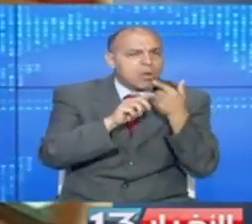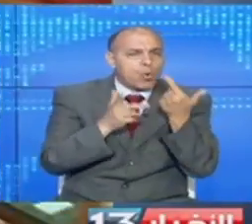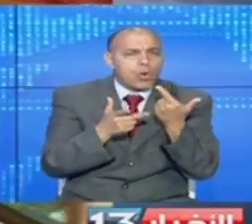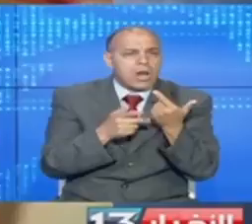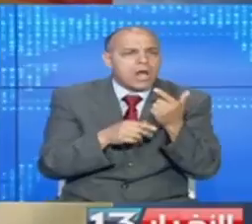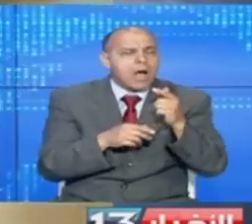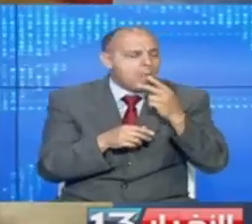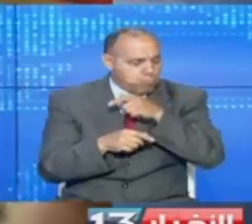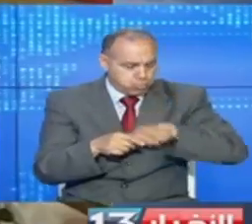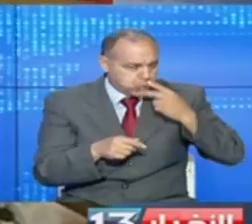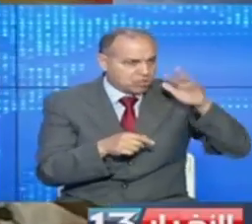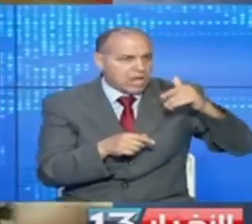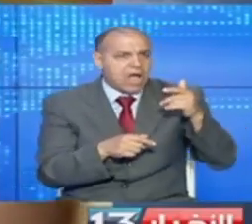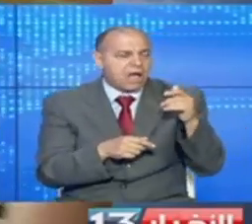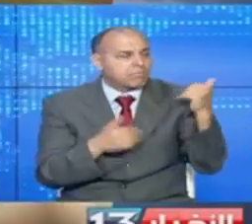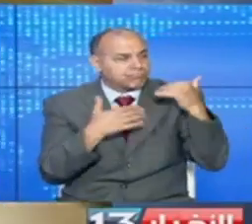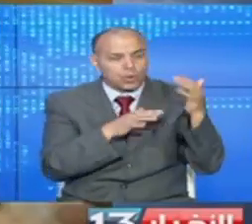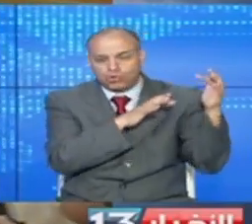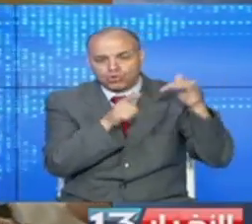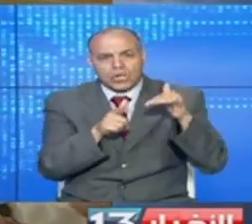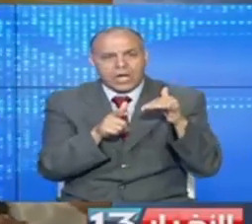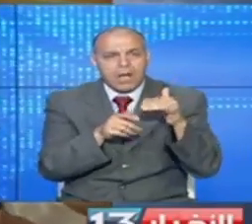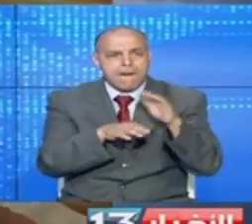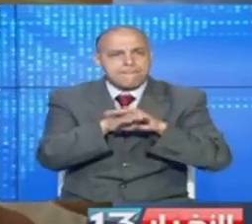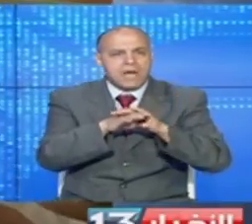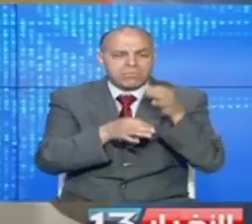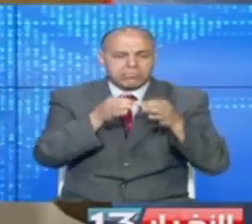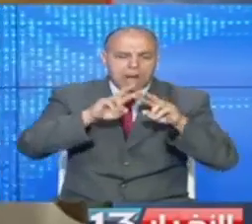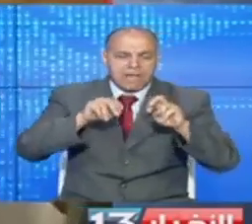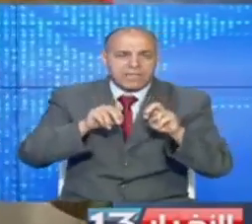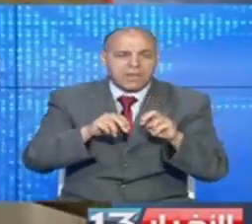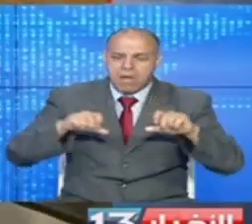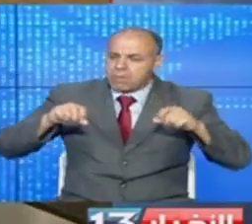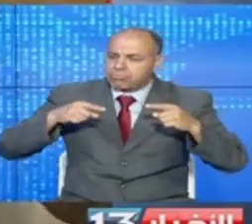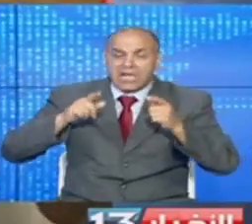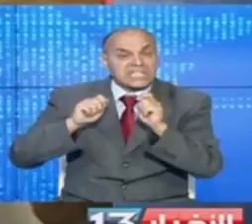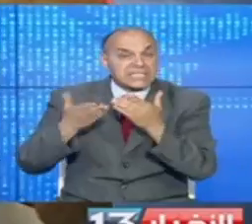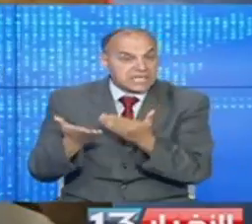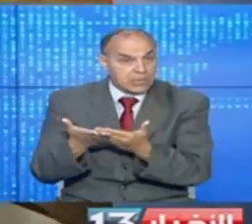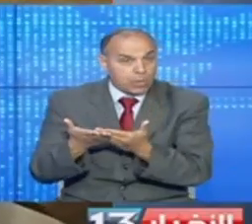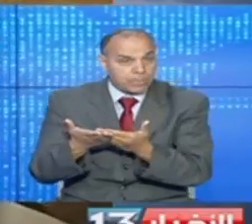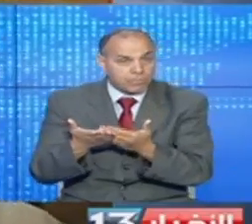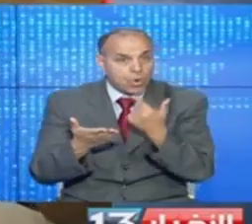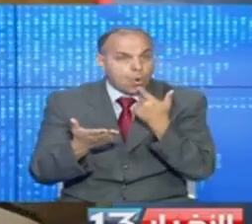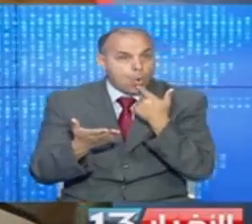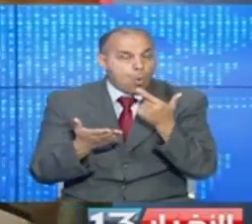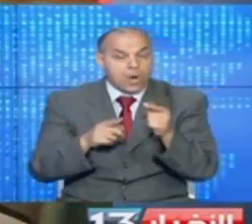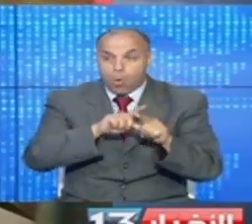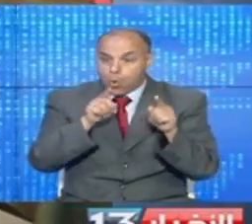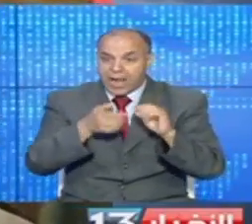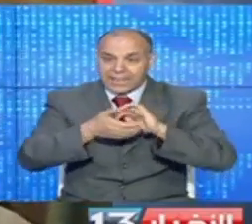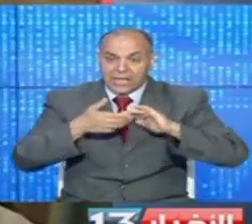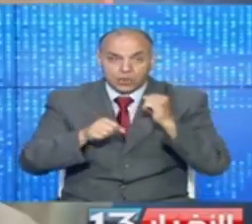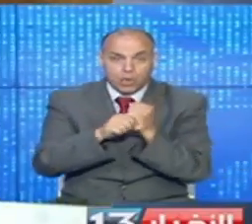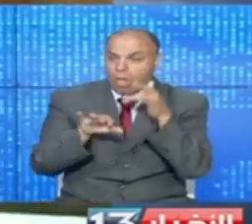من عوينة في لمحة البصر معناها باش تولى القضية فهمني ولا أبحاث. المعركة هي معركة سياسية بامتياز والمستهدف فيه هو الاتحاد